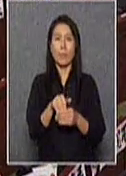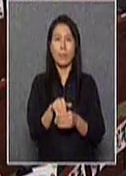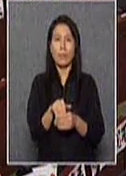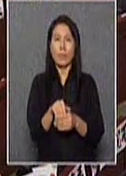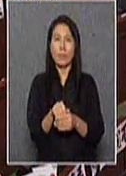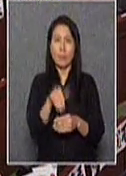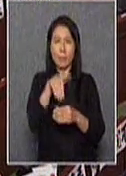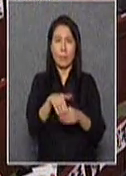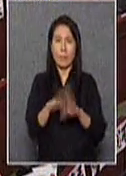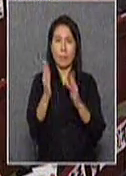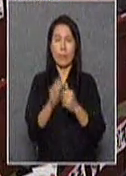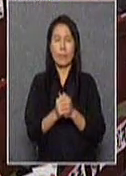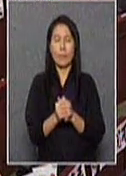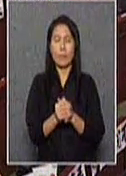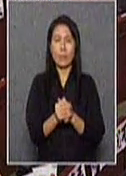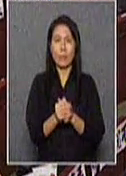開始表決。